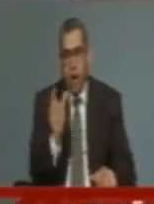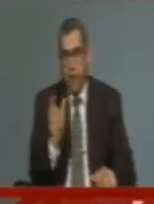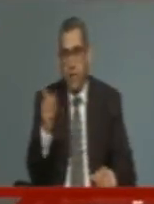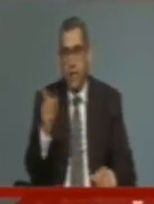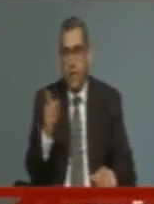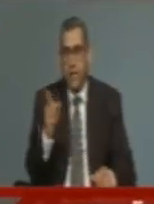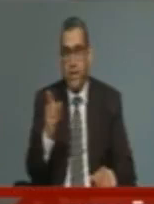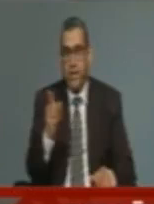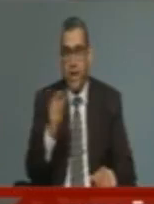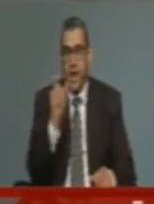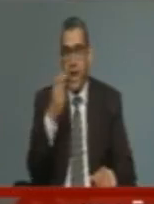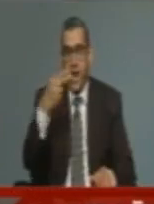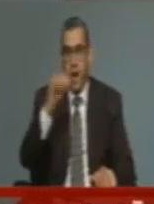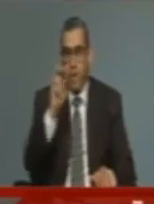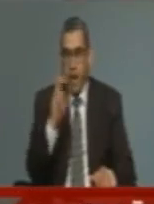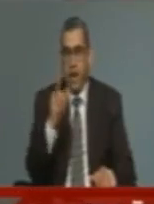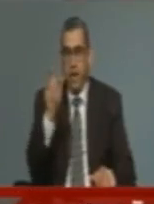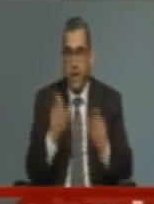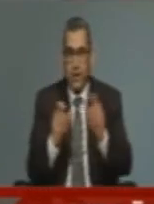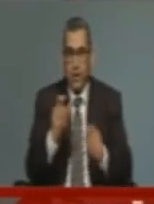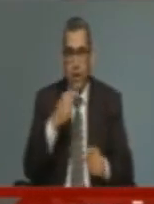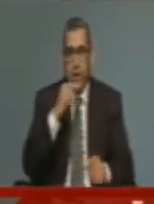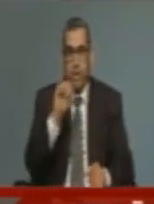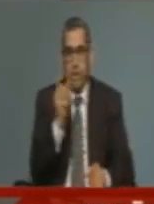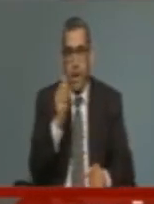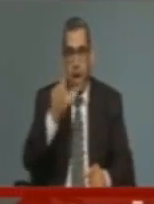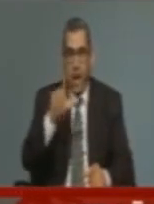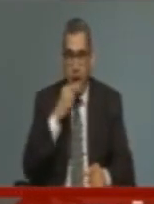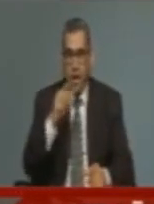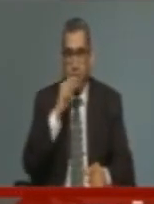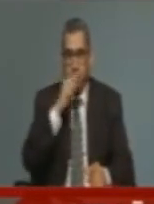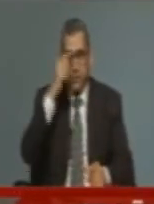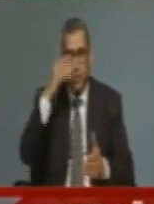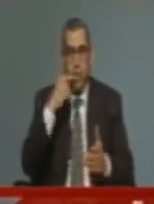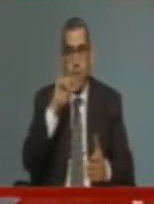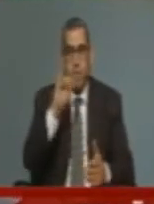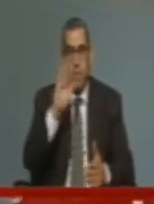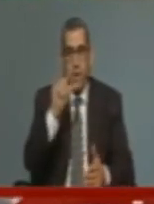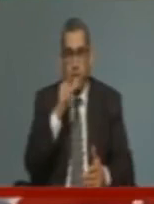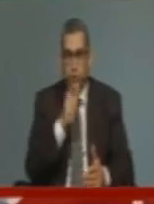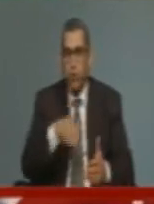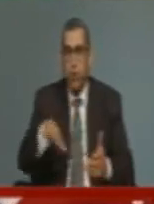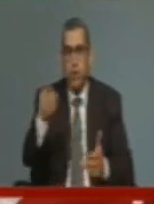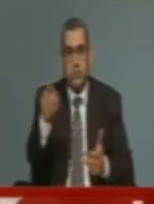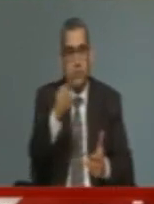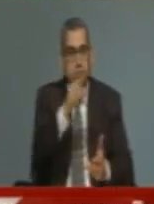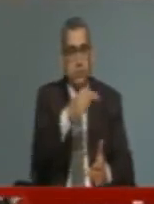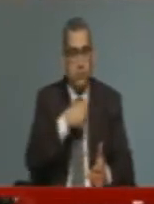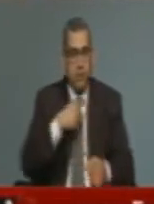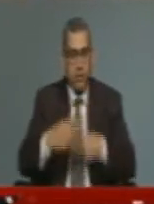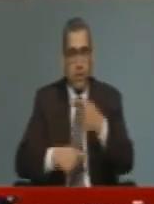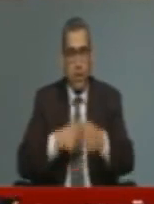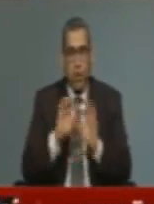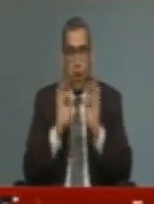الحاجة نعمة أو الحاجة منال أو محمد يعني هو أن احنا دايما كأسرة